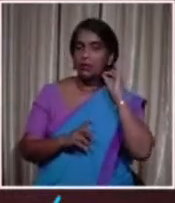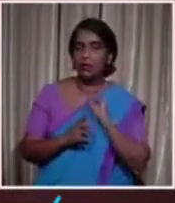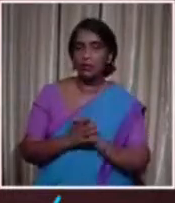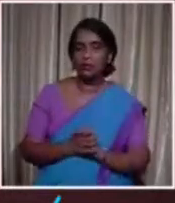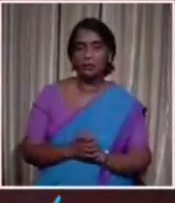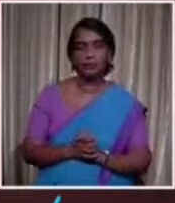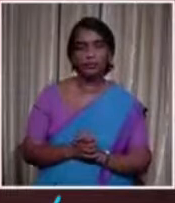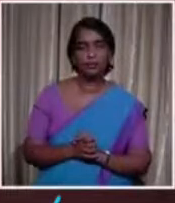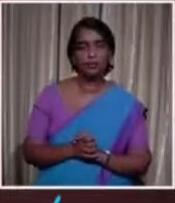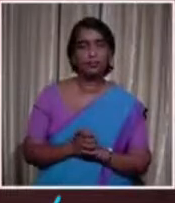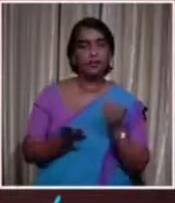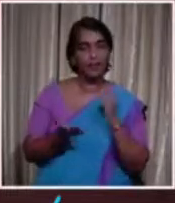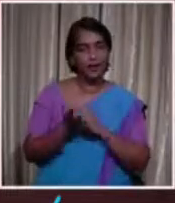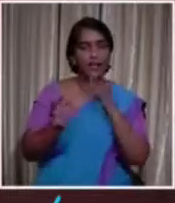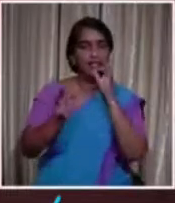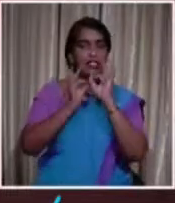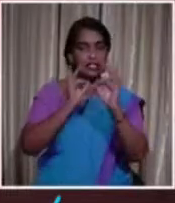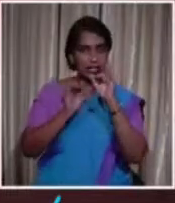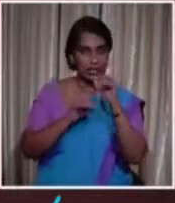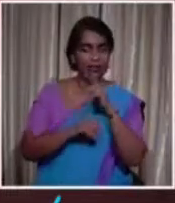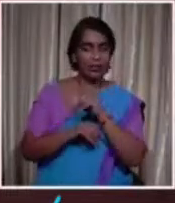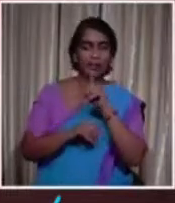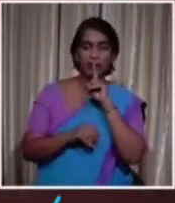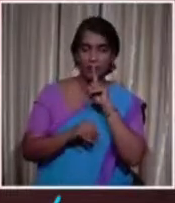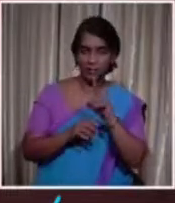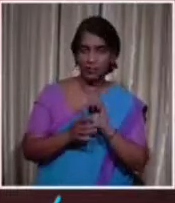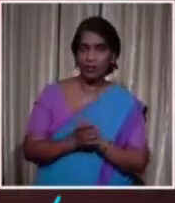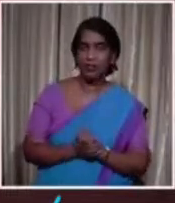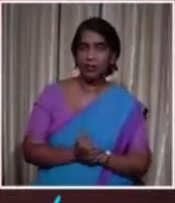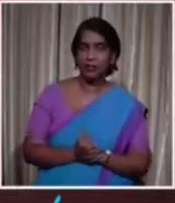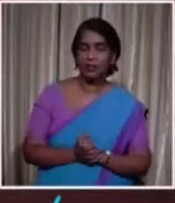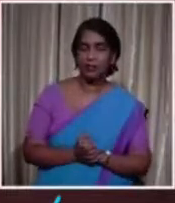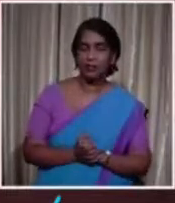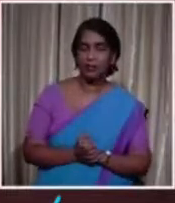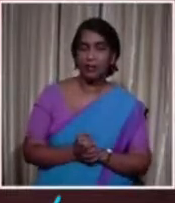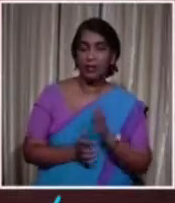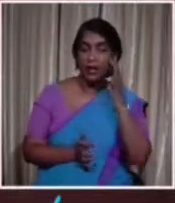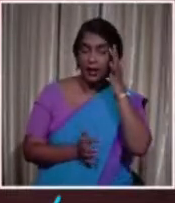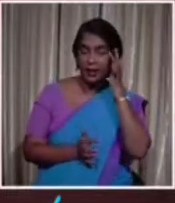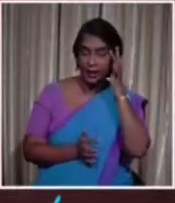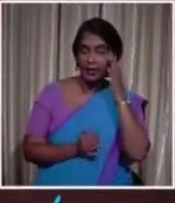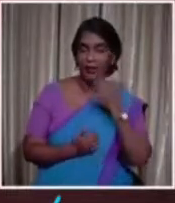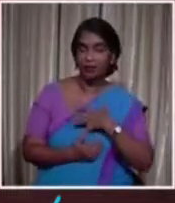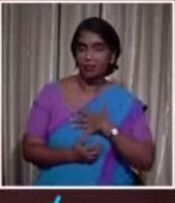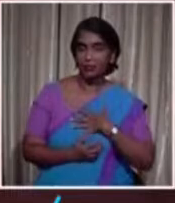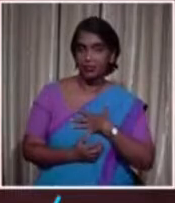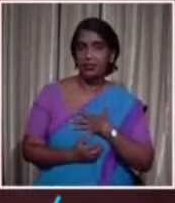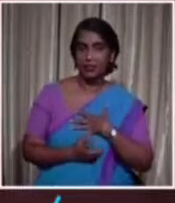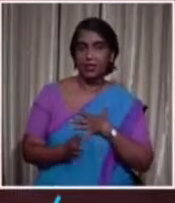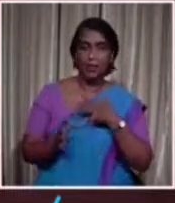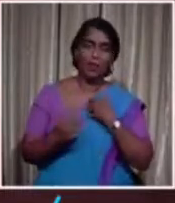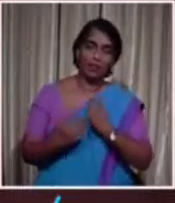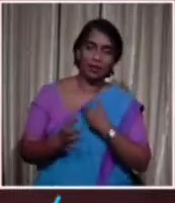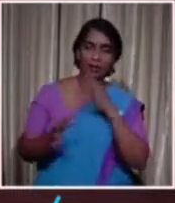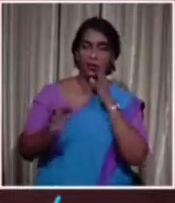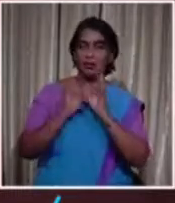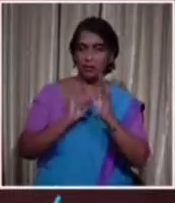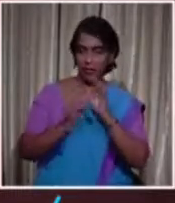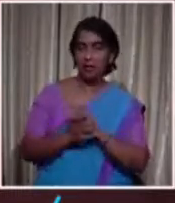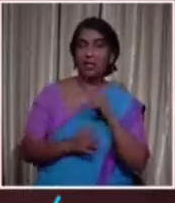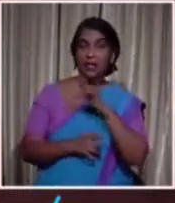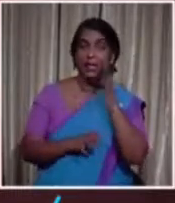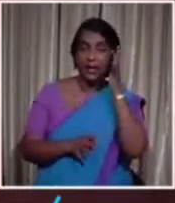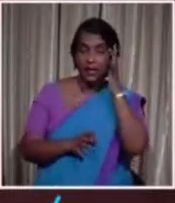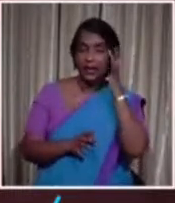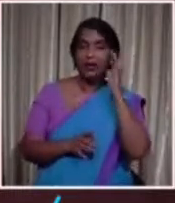අර තවත් සින්දුවක් තියෙනවා සේනක බටකොඩ මහත්තයාගේ හීනවලට පණක් තියෙනවා කියලා මම හරි ආස කරන සින්දුවක්. ඒ